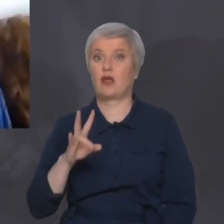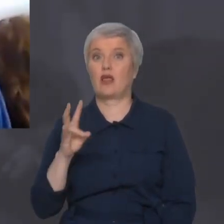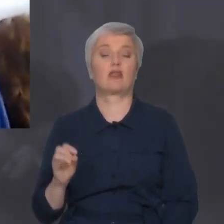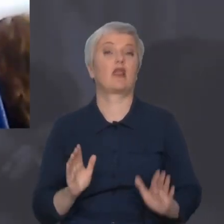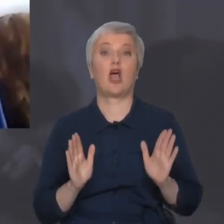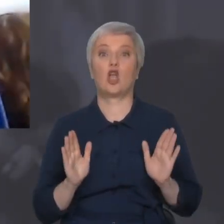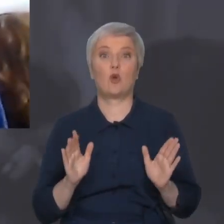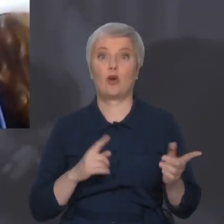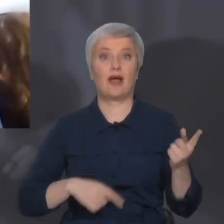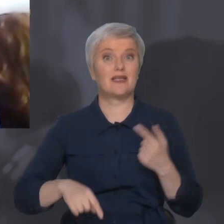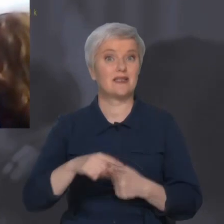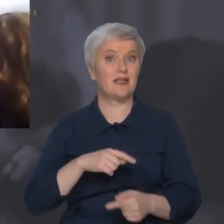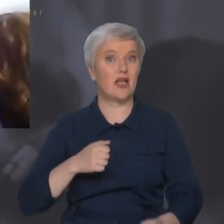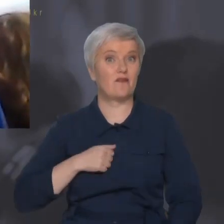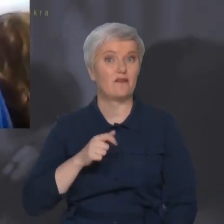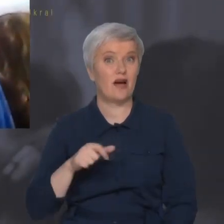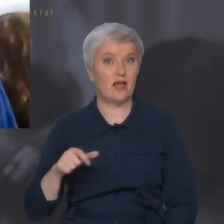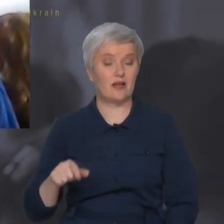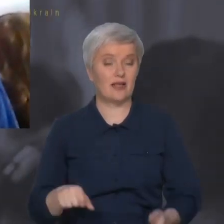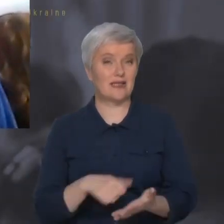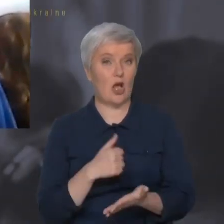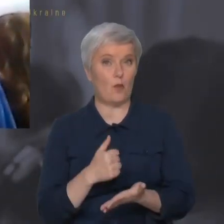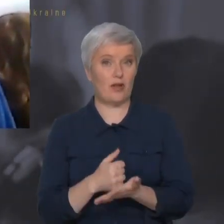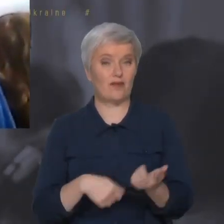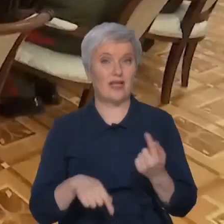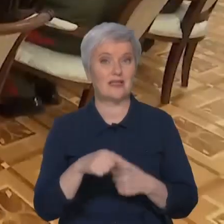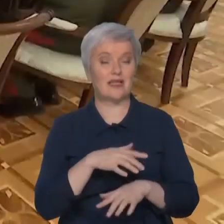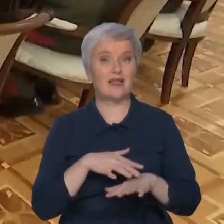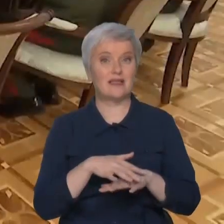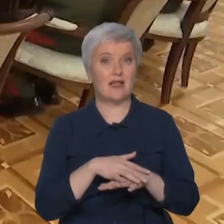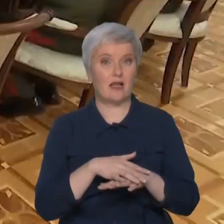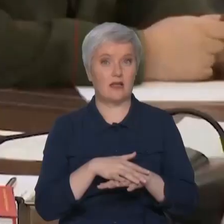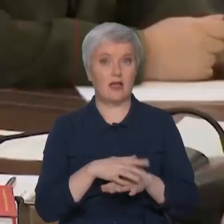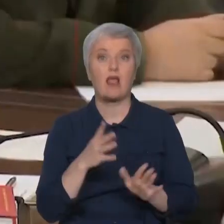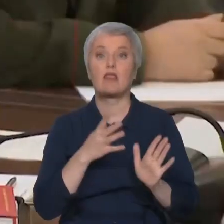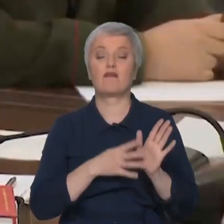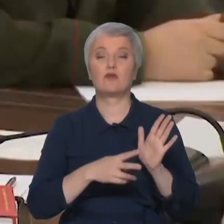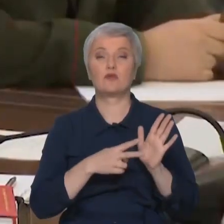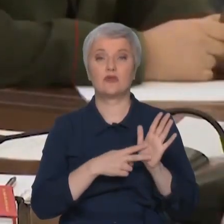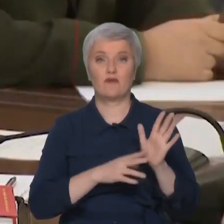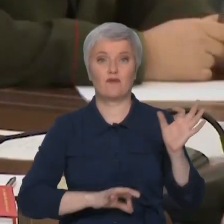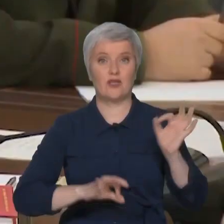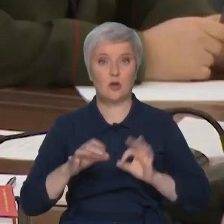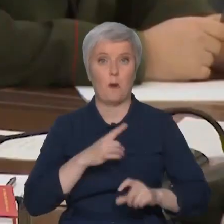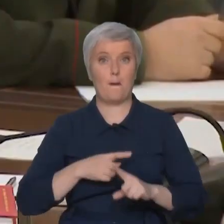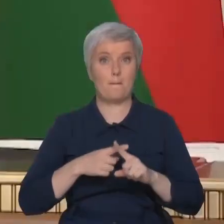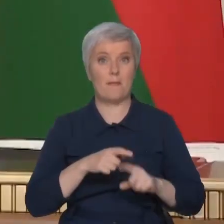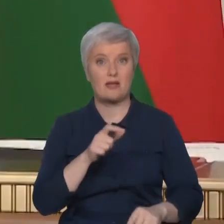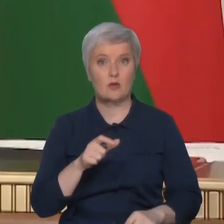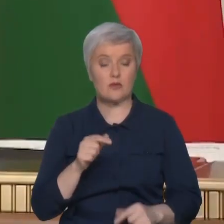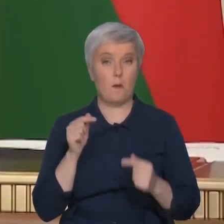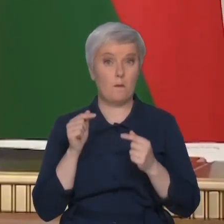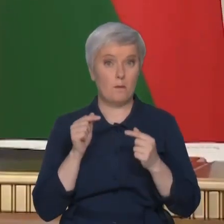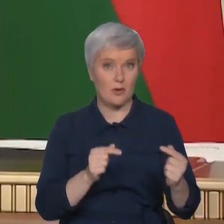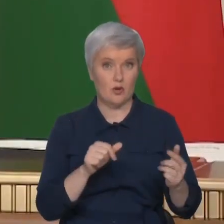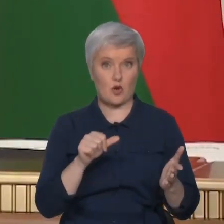тільки серед воєнних, але й саме головне серед населення. 97% білорусів проти участі країни у